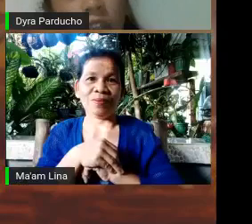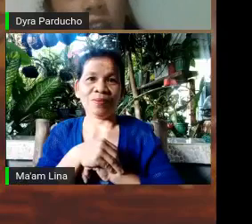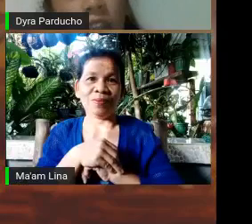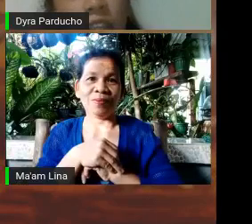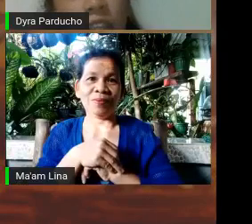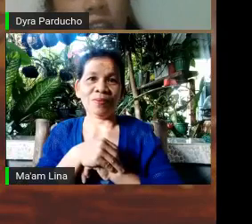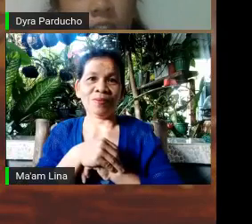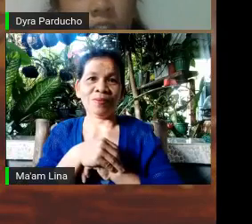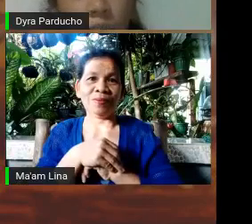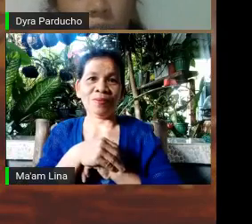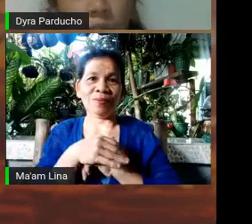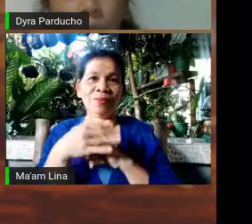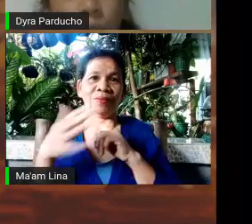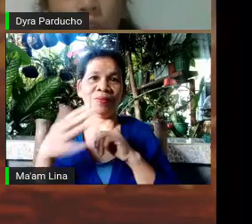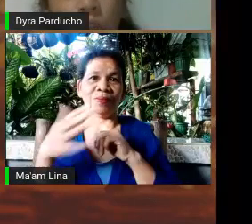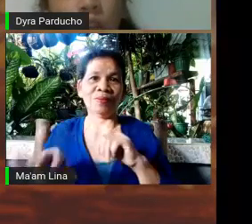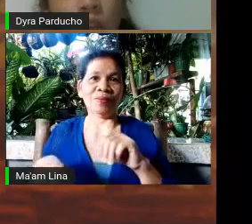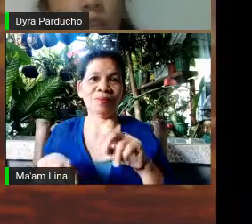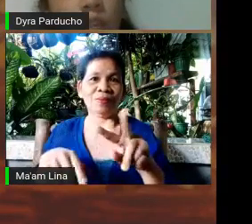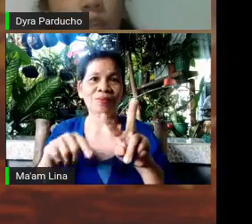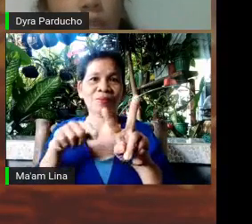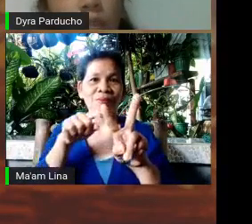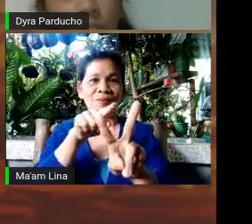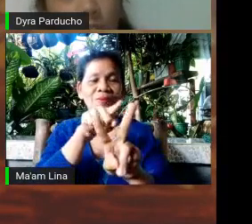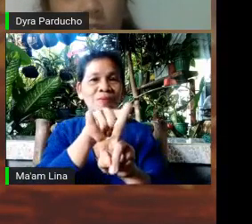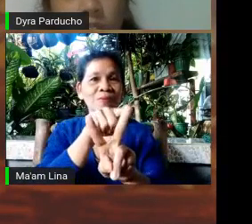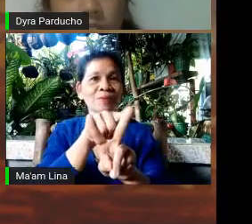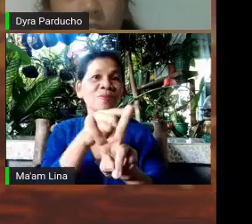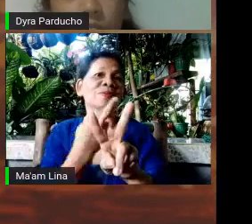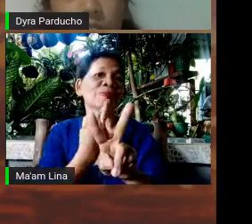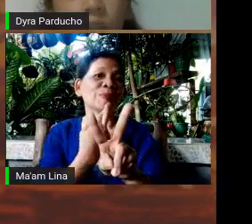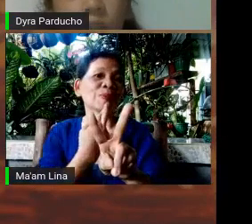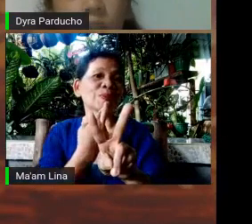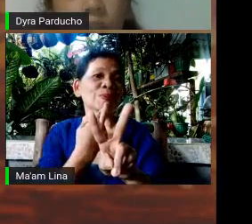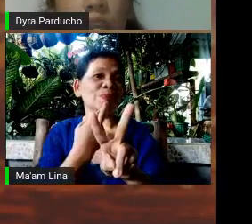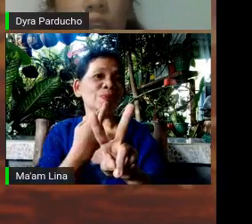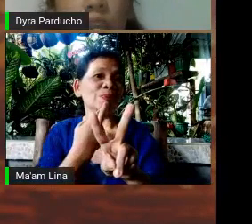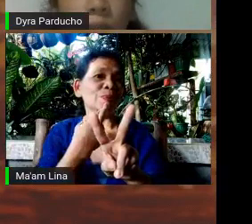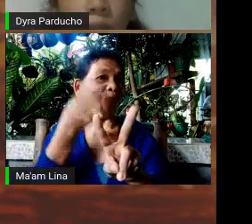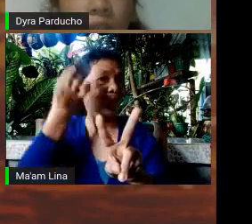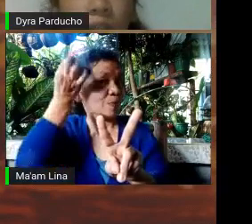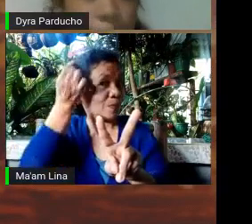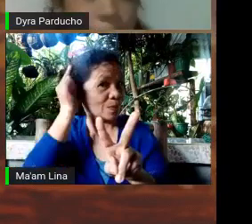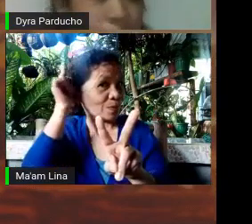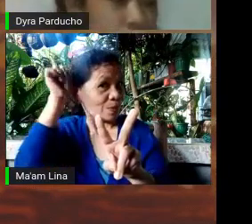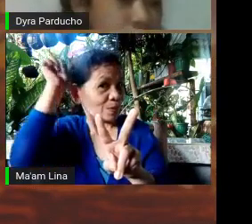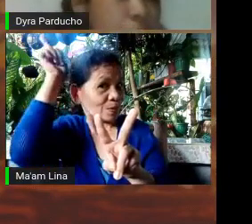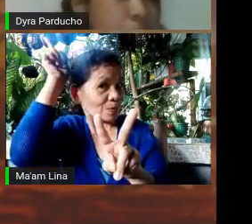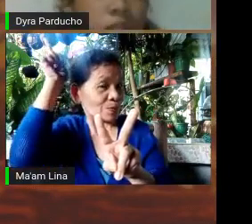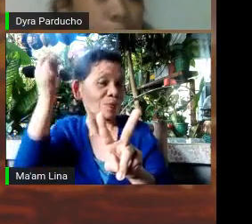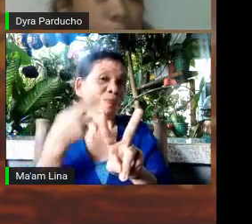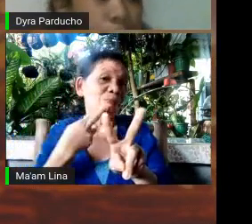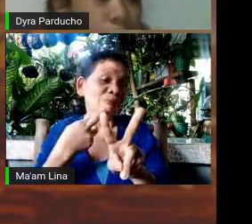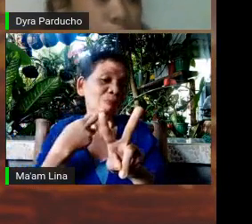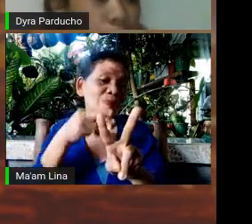ay tatalian po ng pulang ribbon sa kanyang sungay para palatandaan.